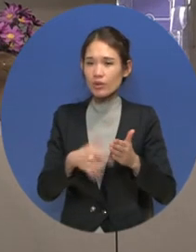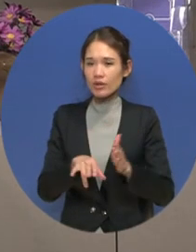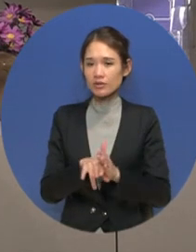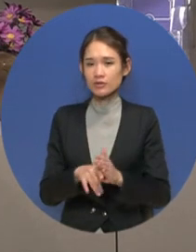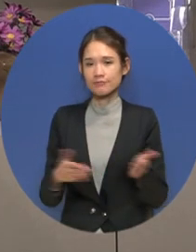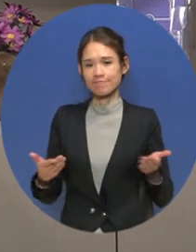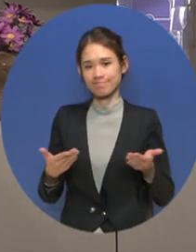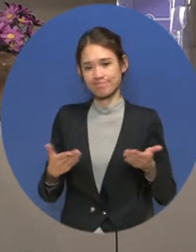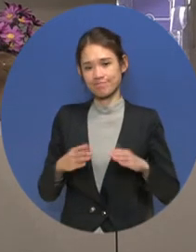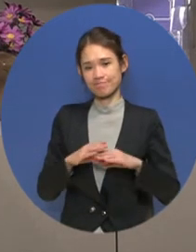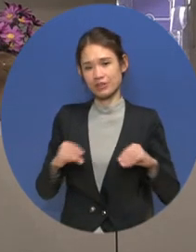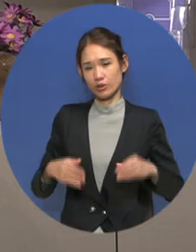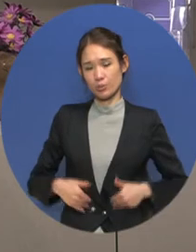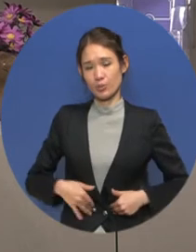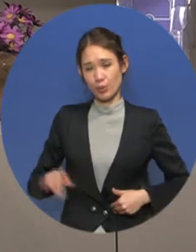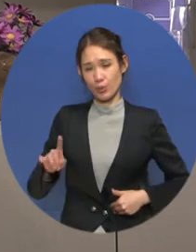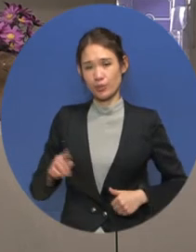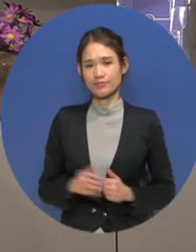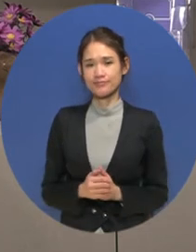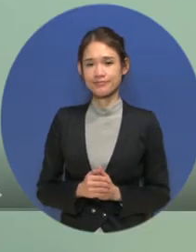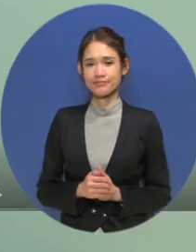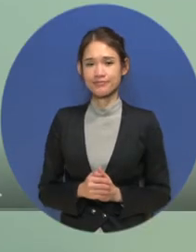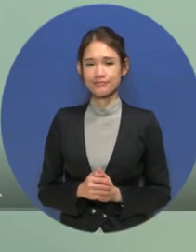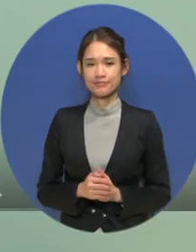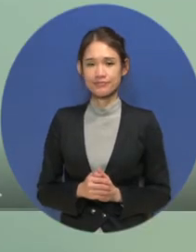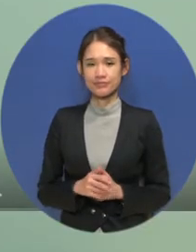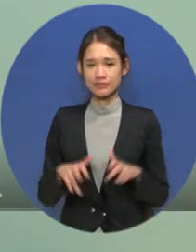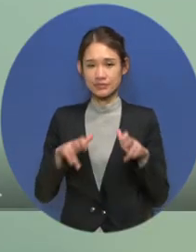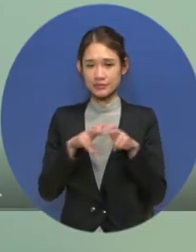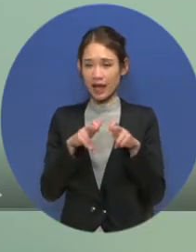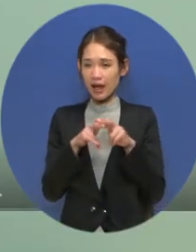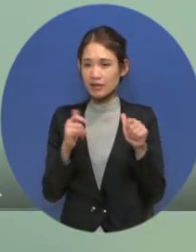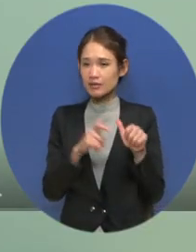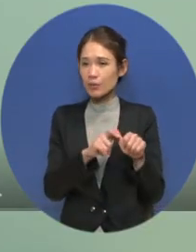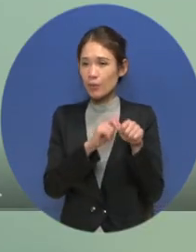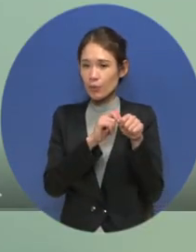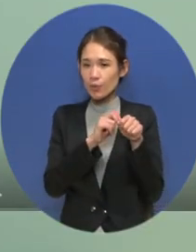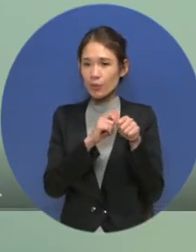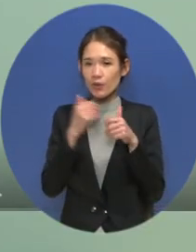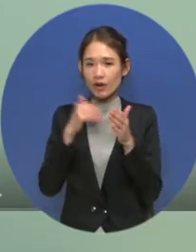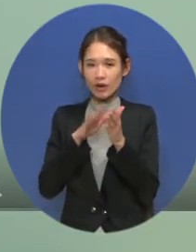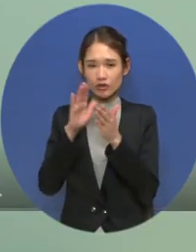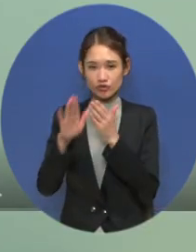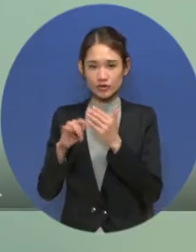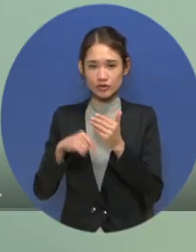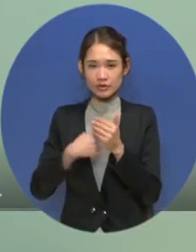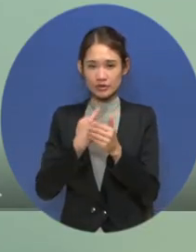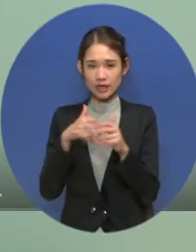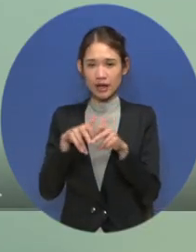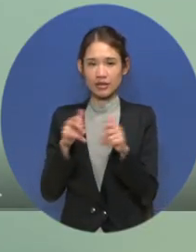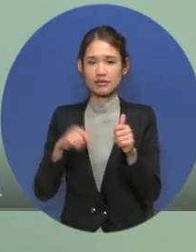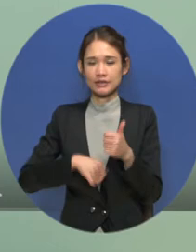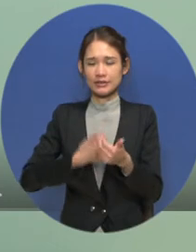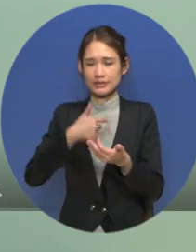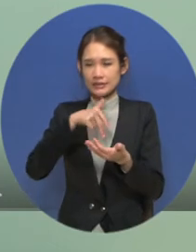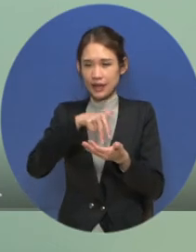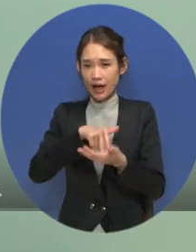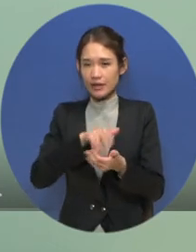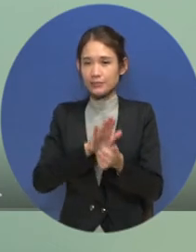것들이 좀 있어야 한다고 생각을 하시나요? 장애인들이 고용이 되고 이 친구들이 정말 자립을